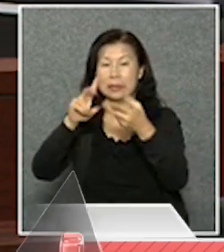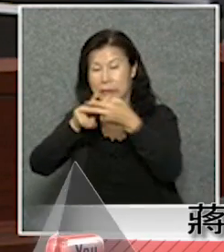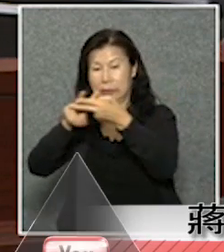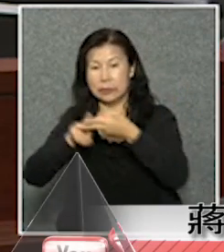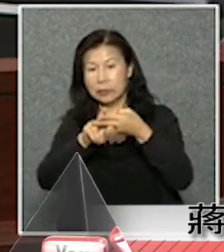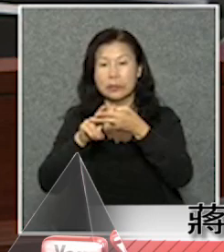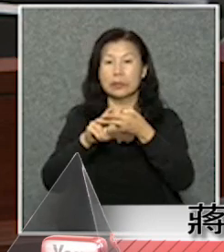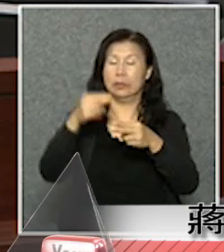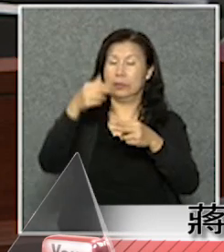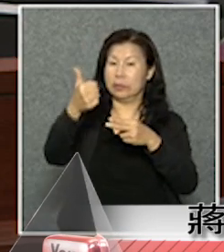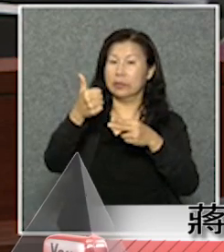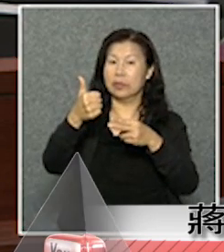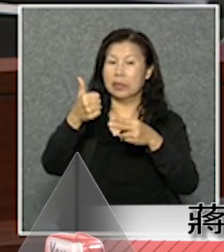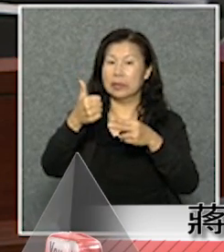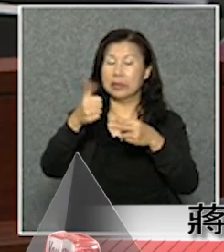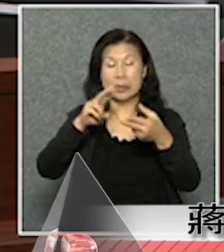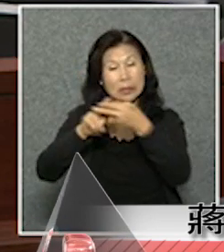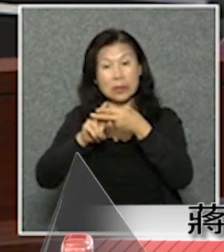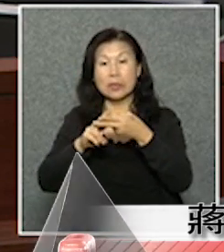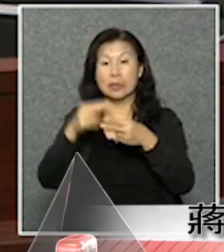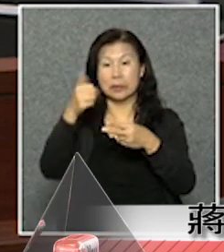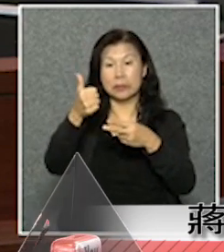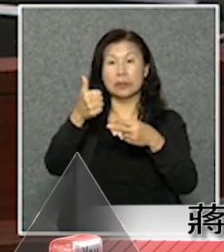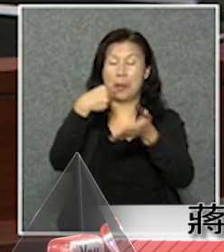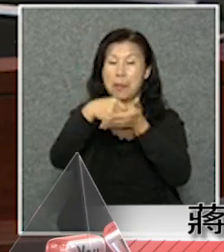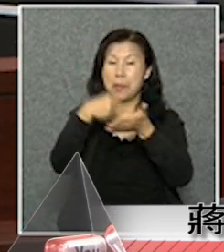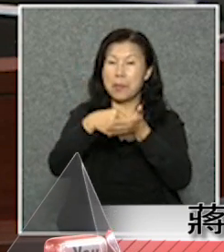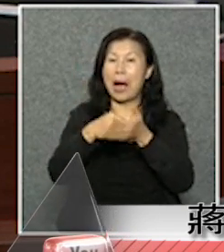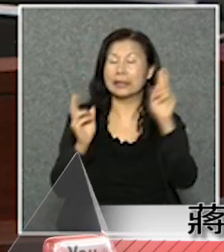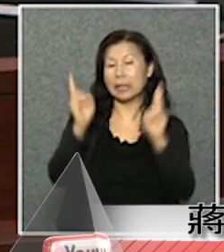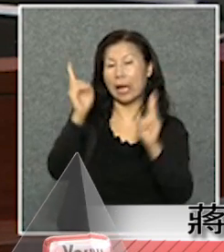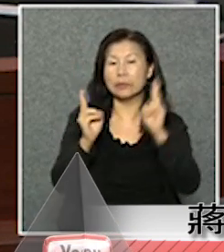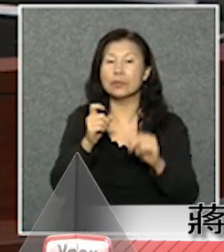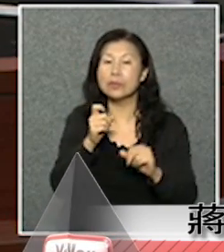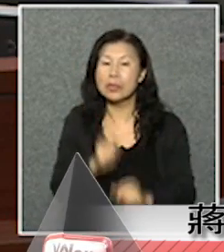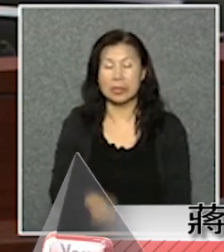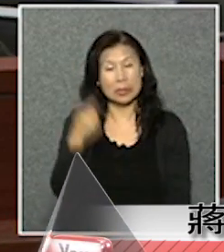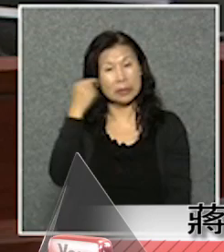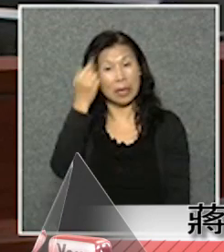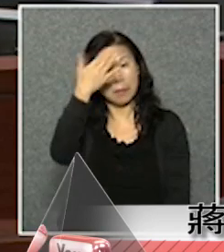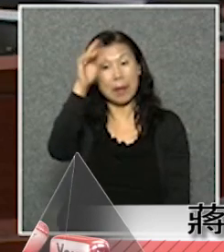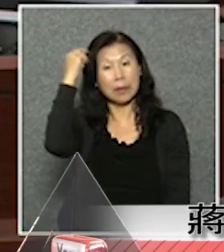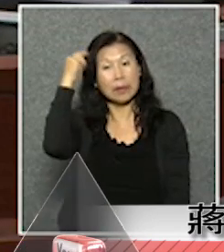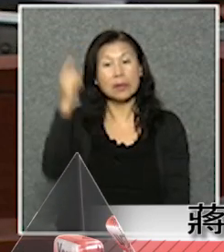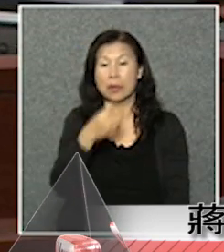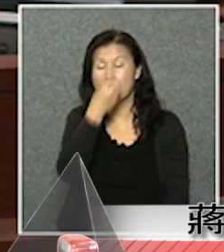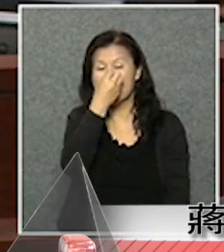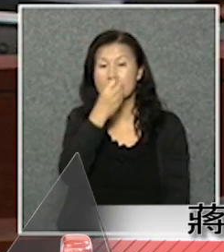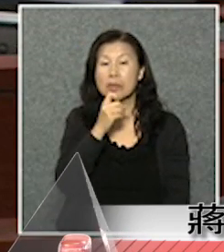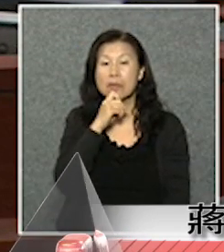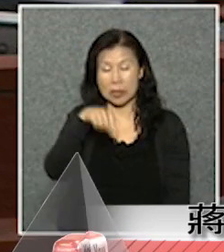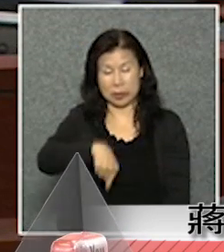洲最佳購亞洲的最佳購物城市。即由此可以知道，即香